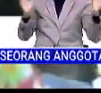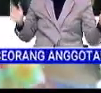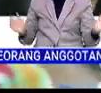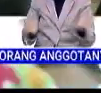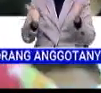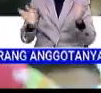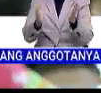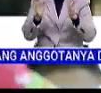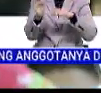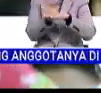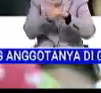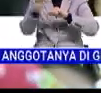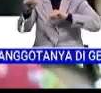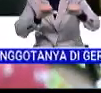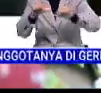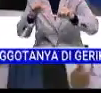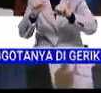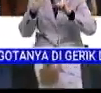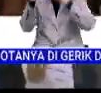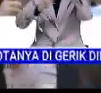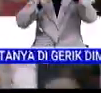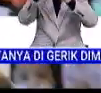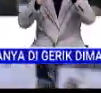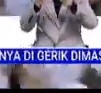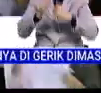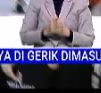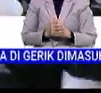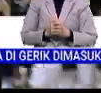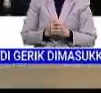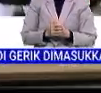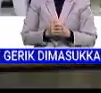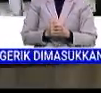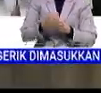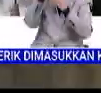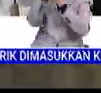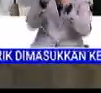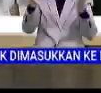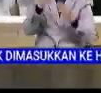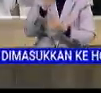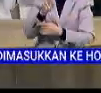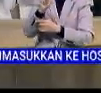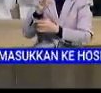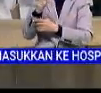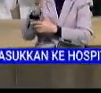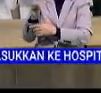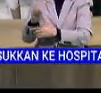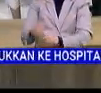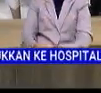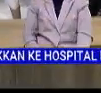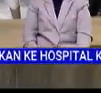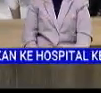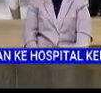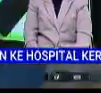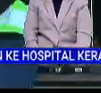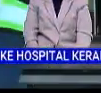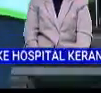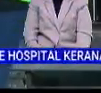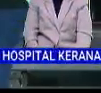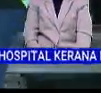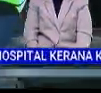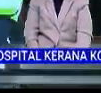kembali sektor berkaitan pelancongan. Jabatan Robert, Berita RTM.